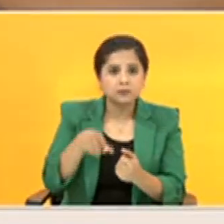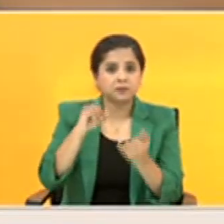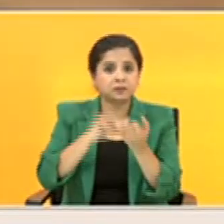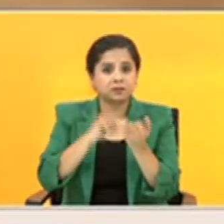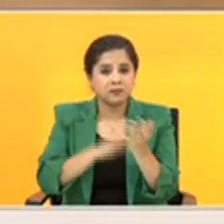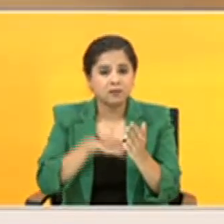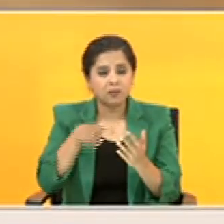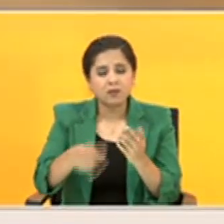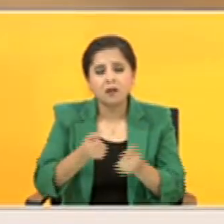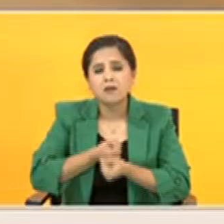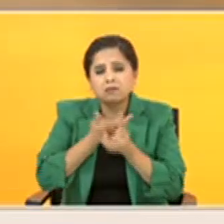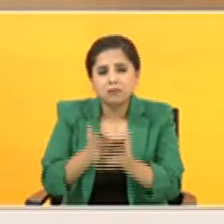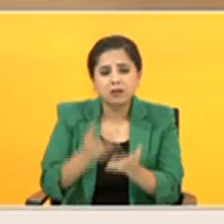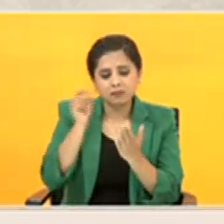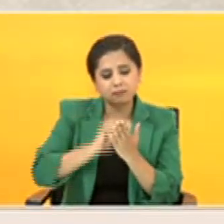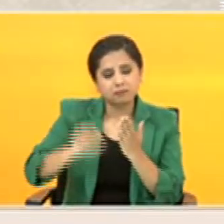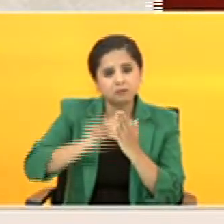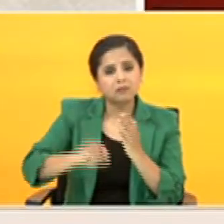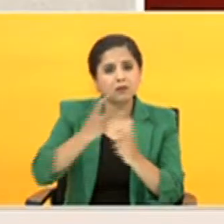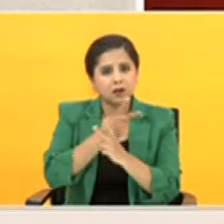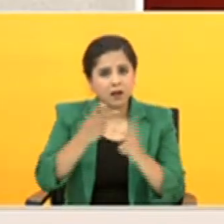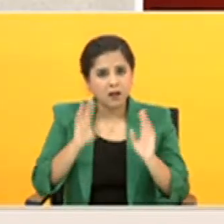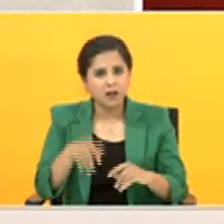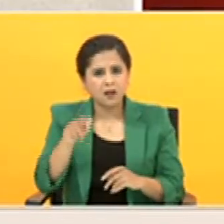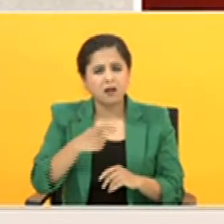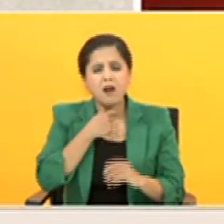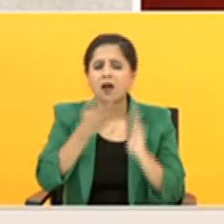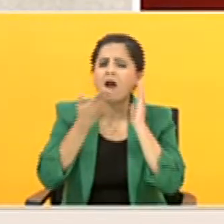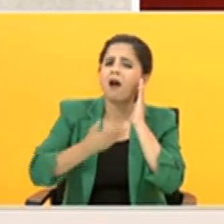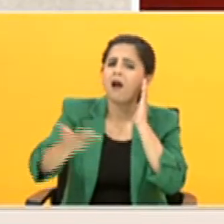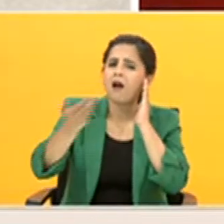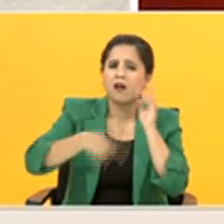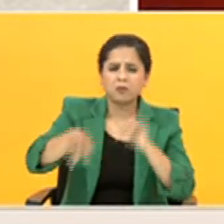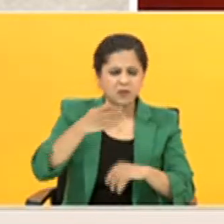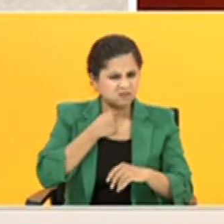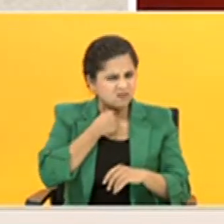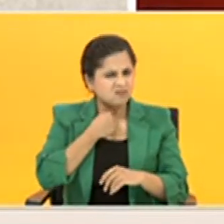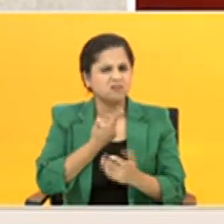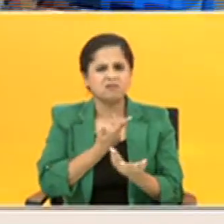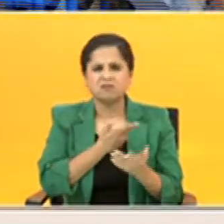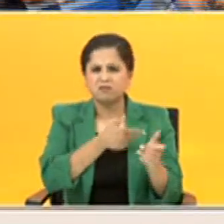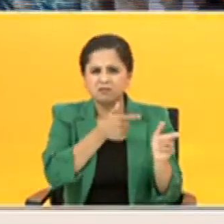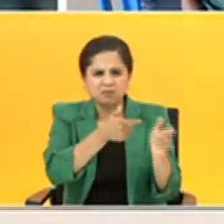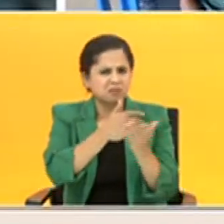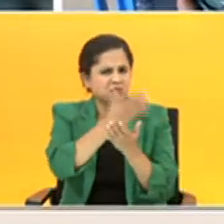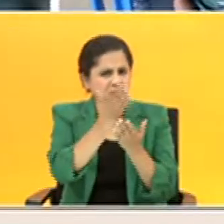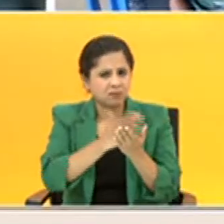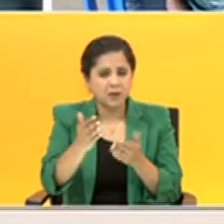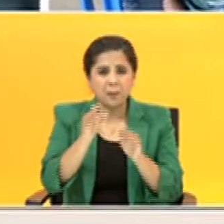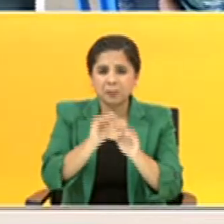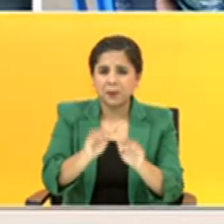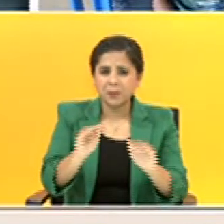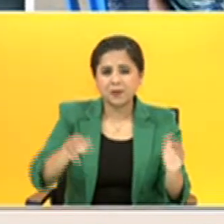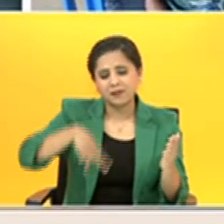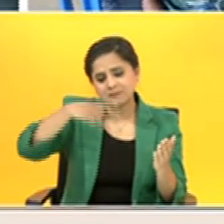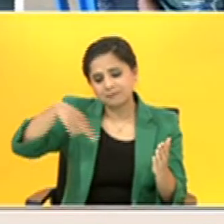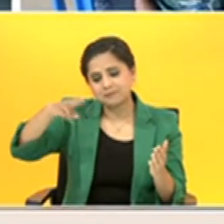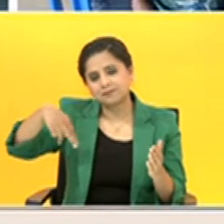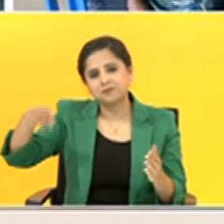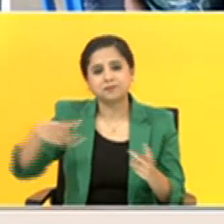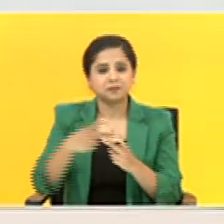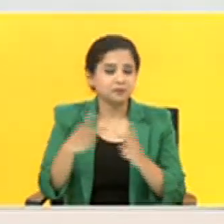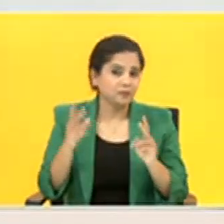कविताएं लिखी जा रही थी, संकल्प गीत गाए जा रहे थे, छोटे छोटे बच्चे पेंटिंग्स बना रहे